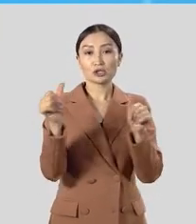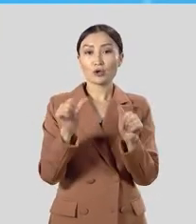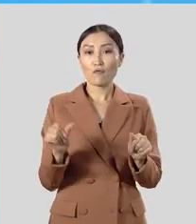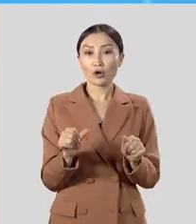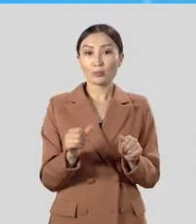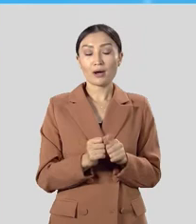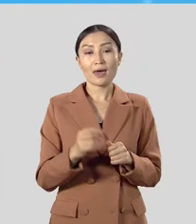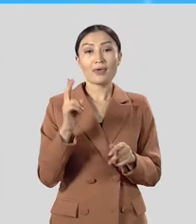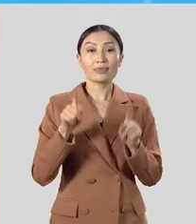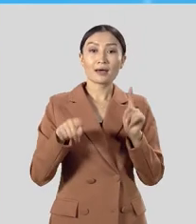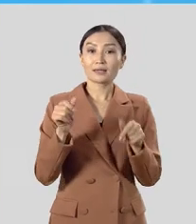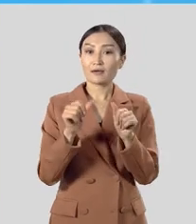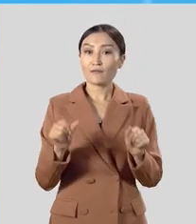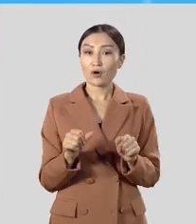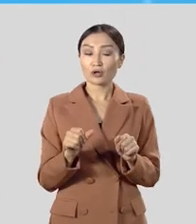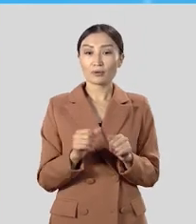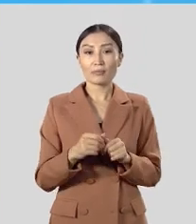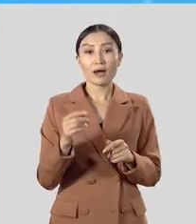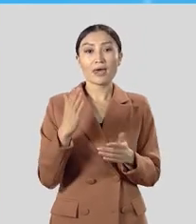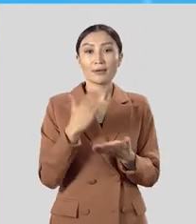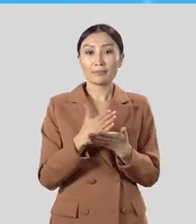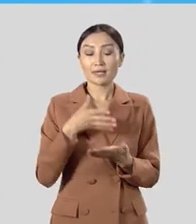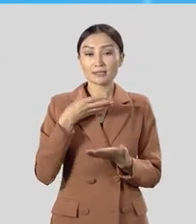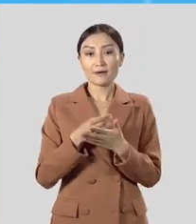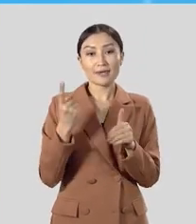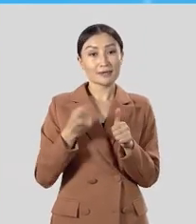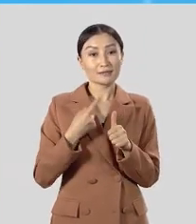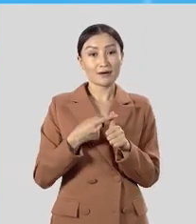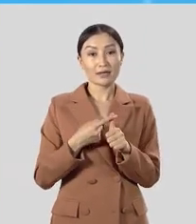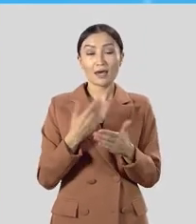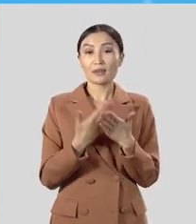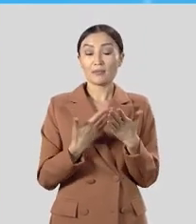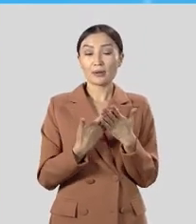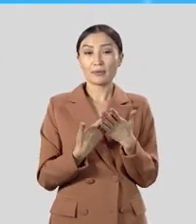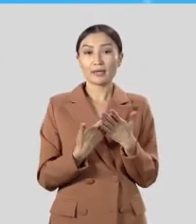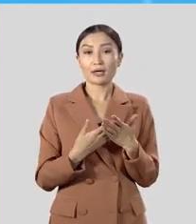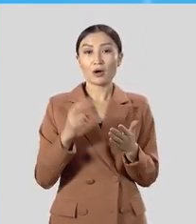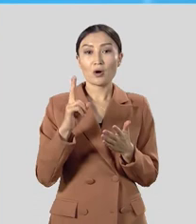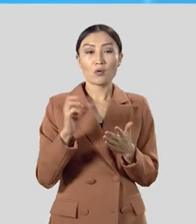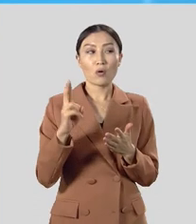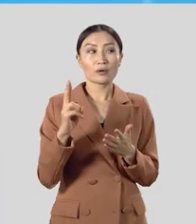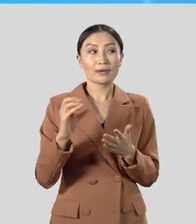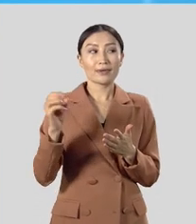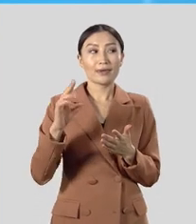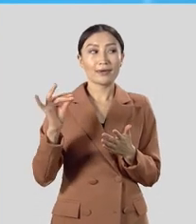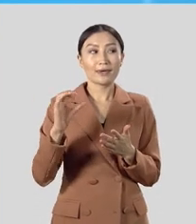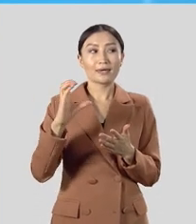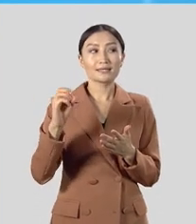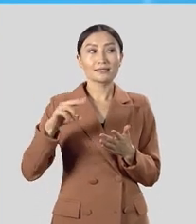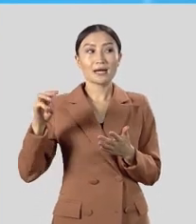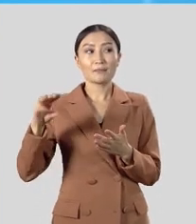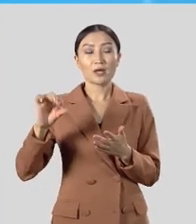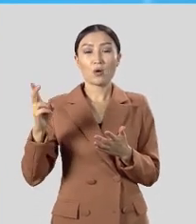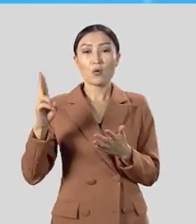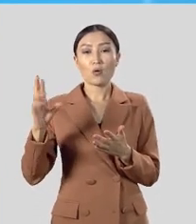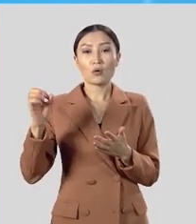формы. Некоторые формы бактерий даже имеют свои названия. Например, кокки и стрептококки –